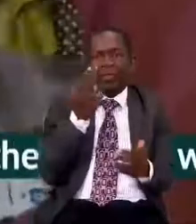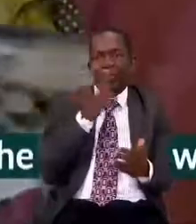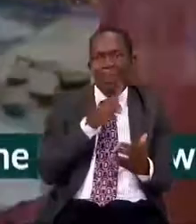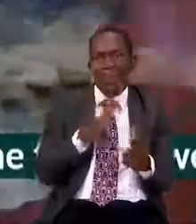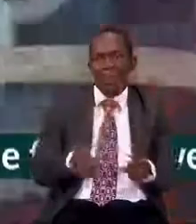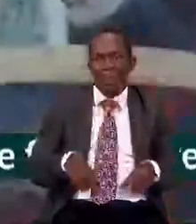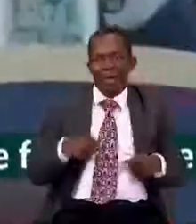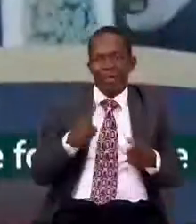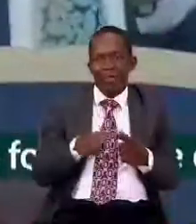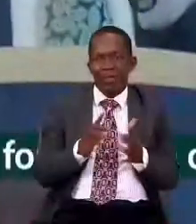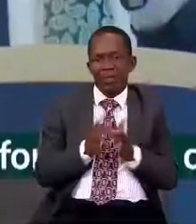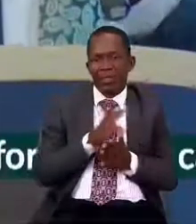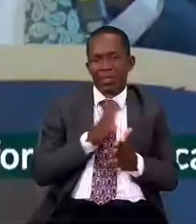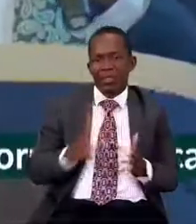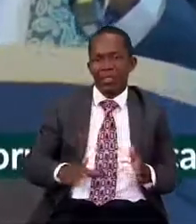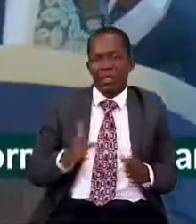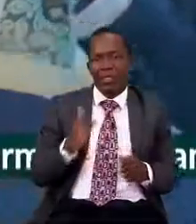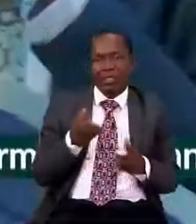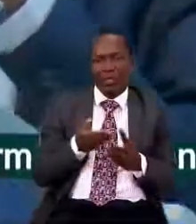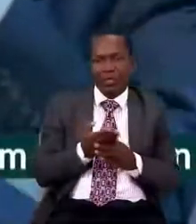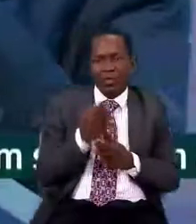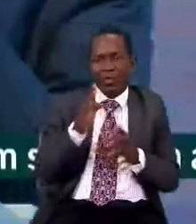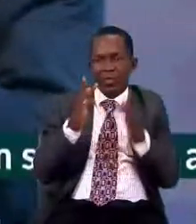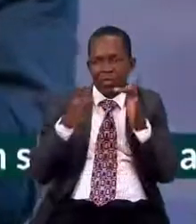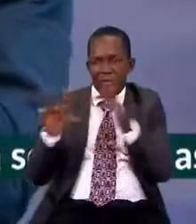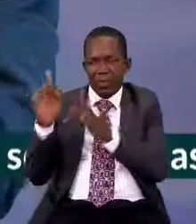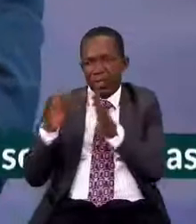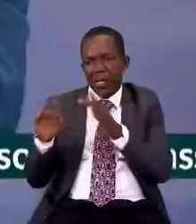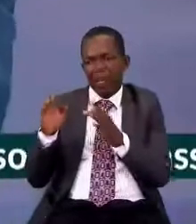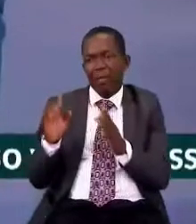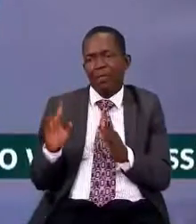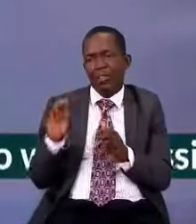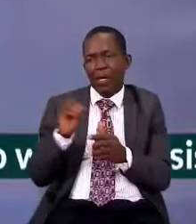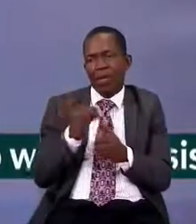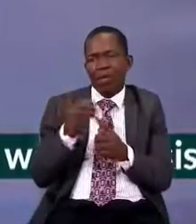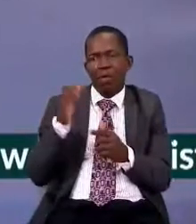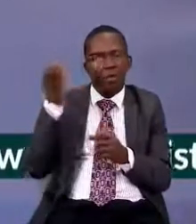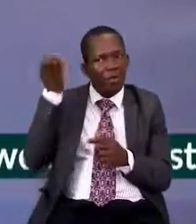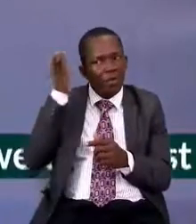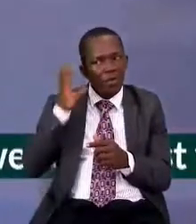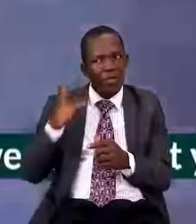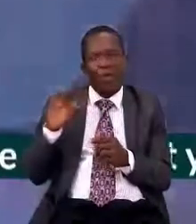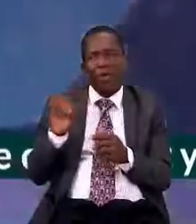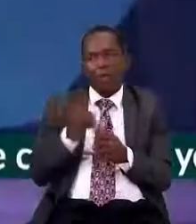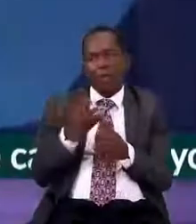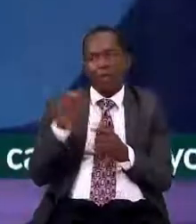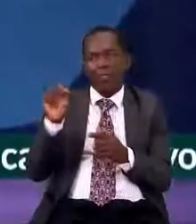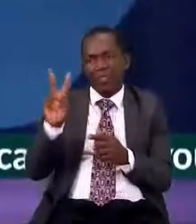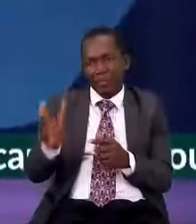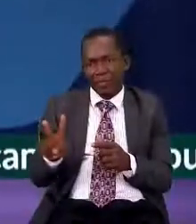lien là-bas, et puis il y a un numéro de téléphone aussi pour le lien du